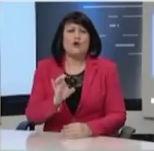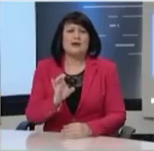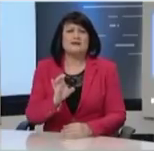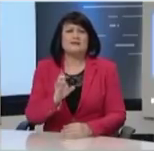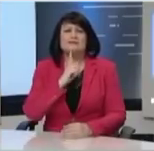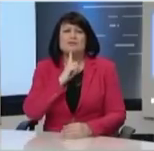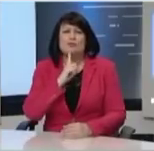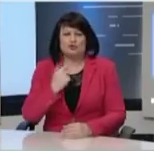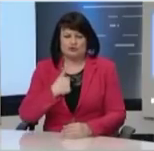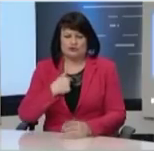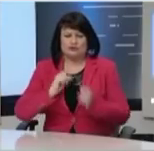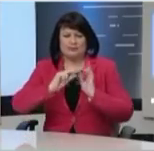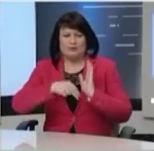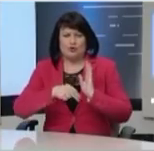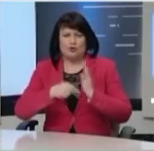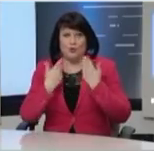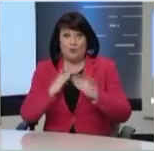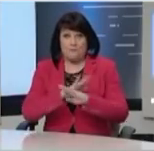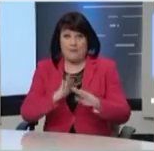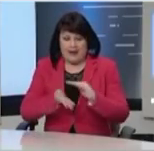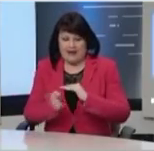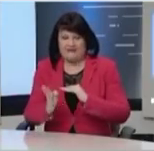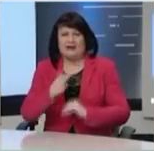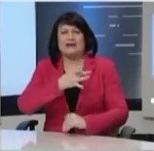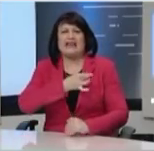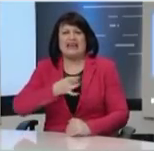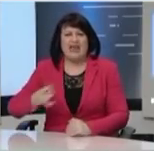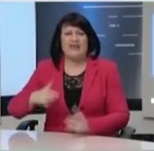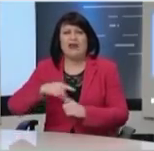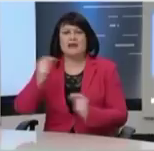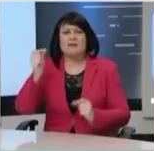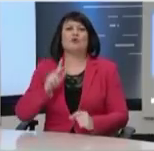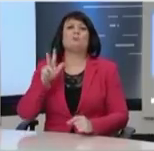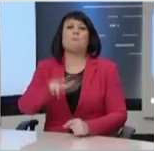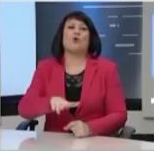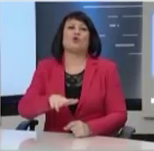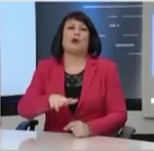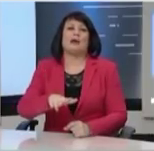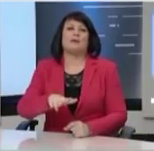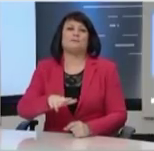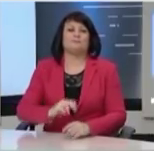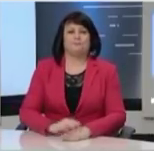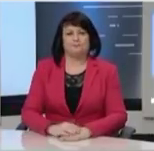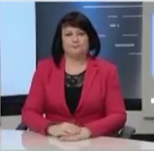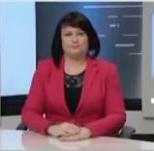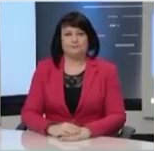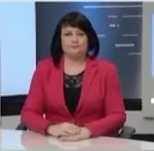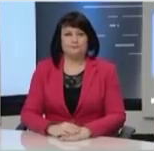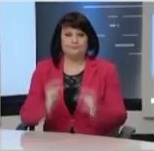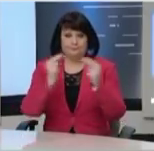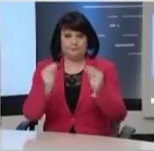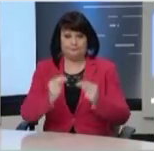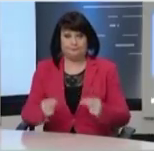βρεθήκαν σε μνημόνια και βγήκαν από αυτά. Ιρλανδία, Κύπρος, Πορτογαλία. Τα στοιχεία αυτών